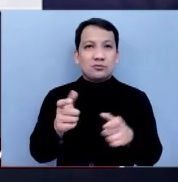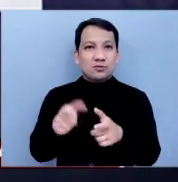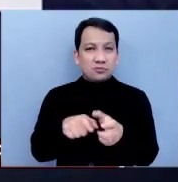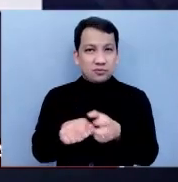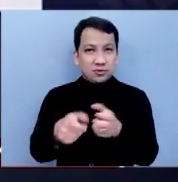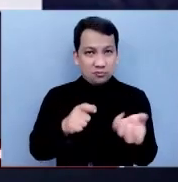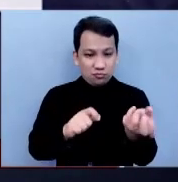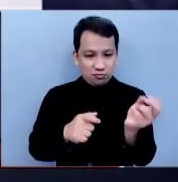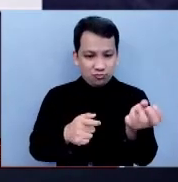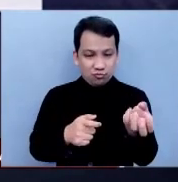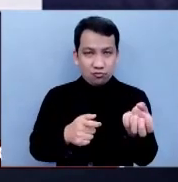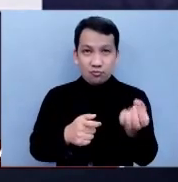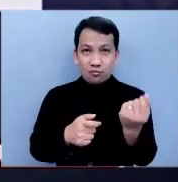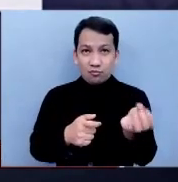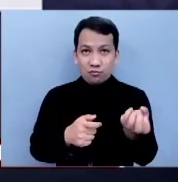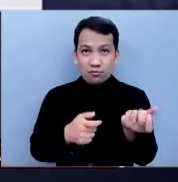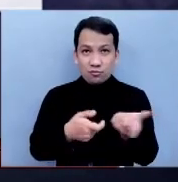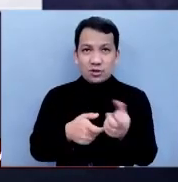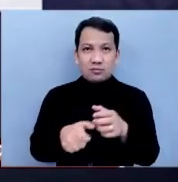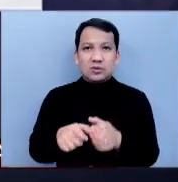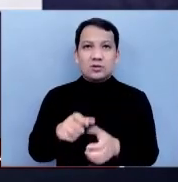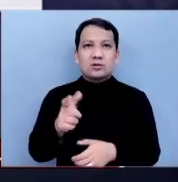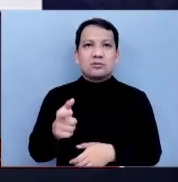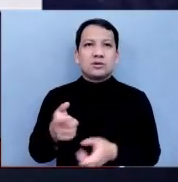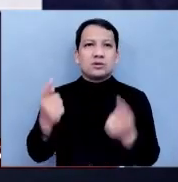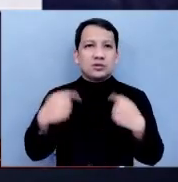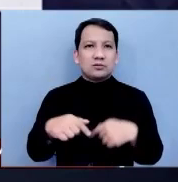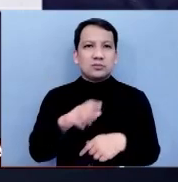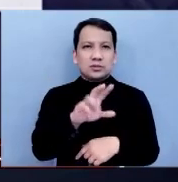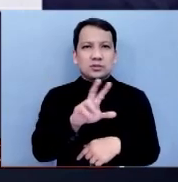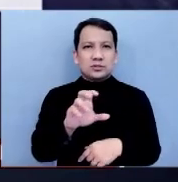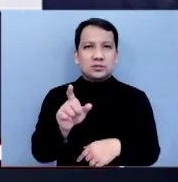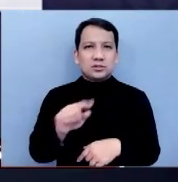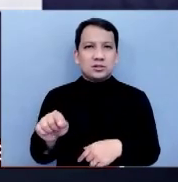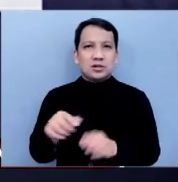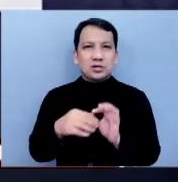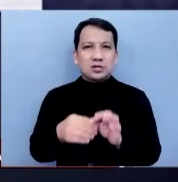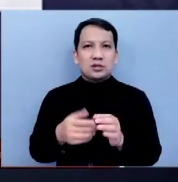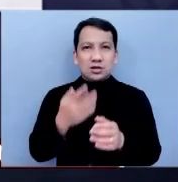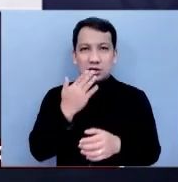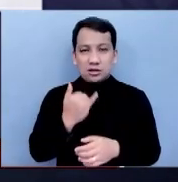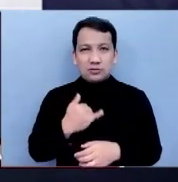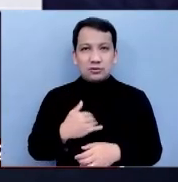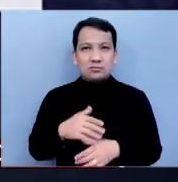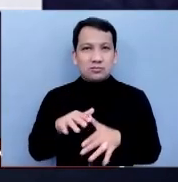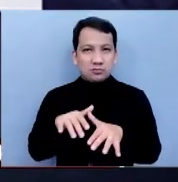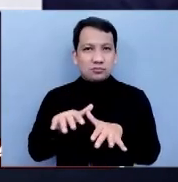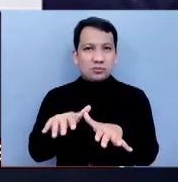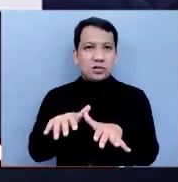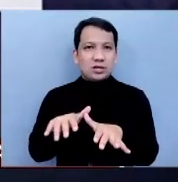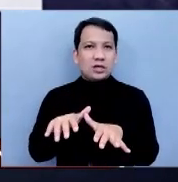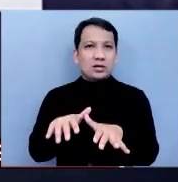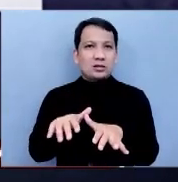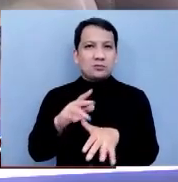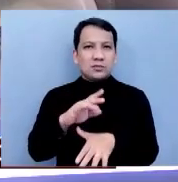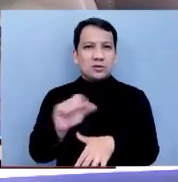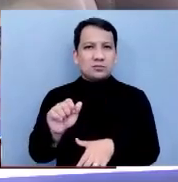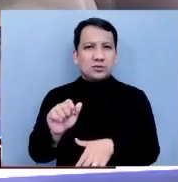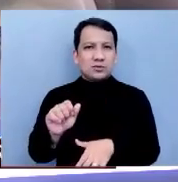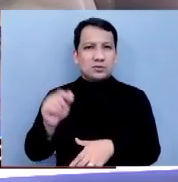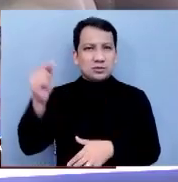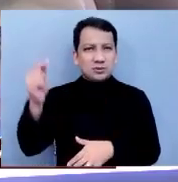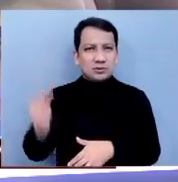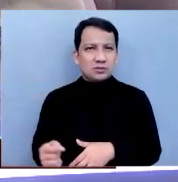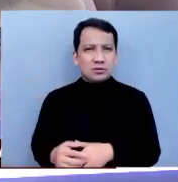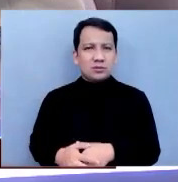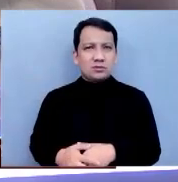pistol. Pistol din. Okay, at ang CZ Pocket Pistol 9mm, tinatrato niya raw fling. Meron pa sa listahan eh. Marami pa. Meron